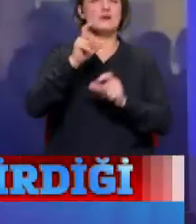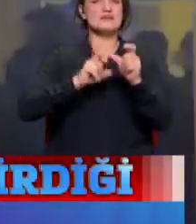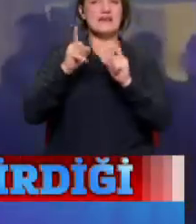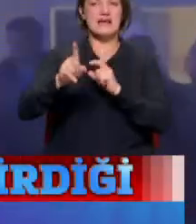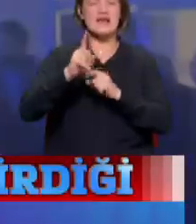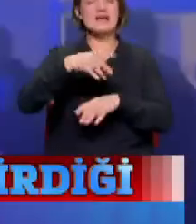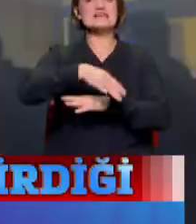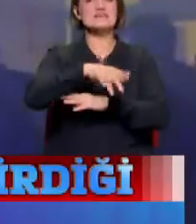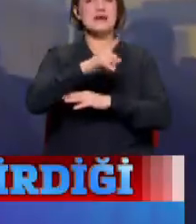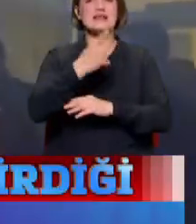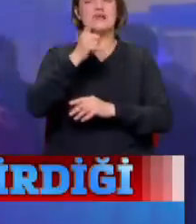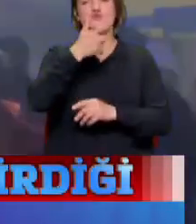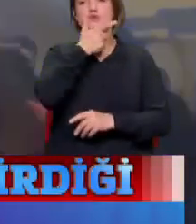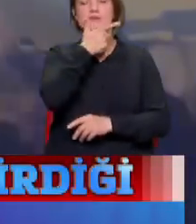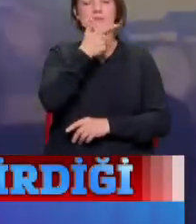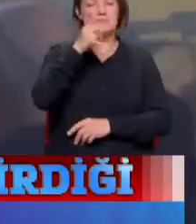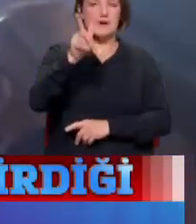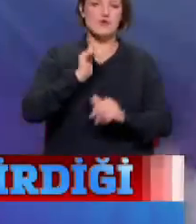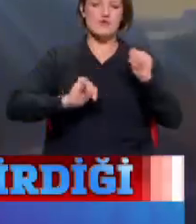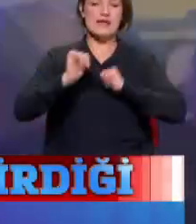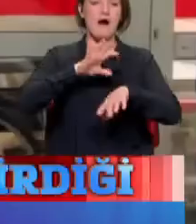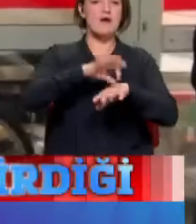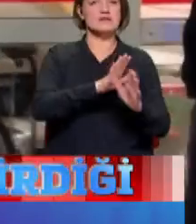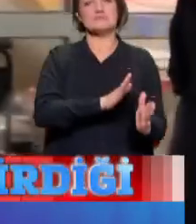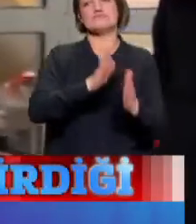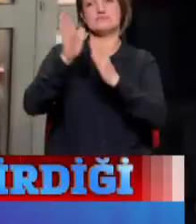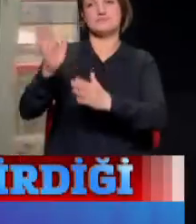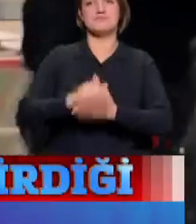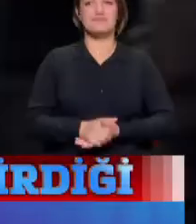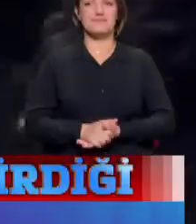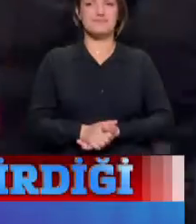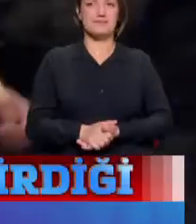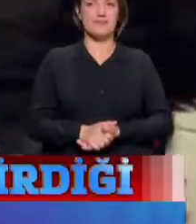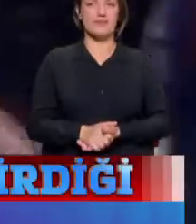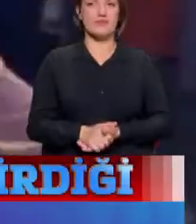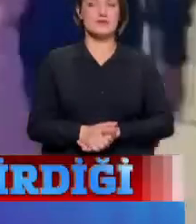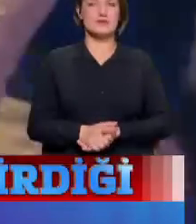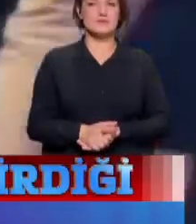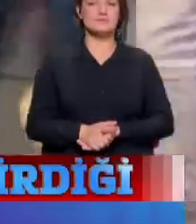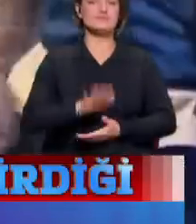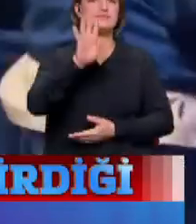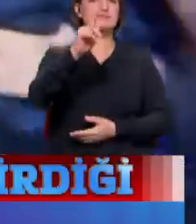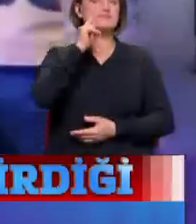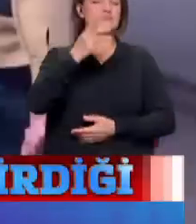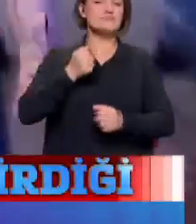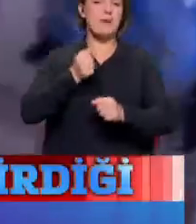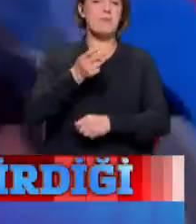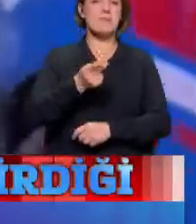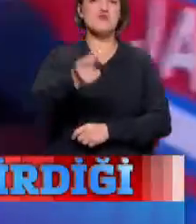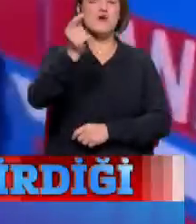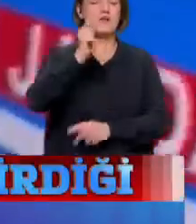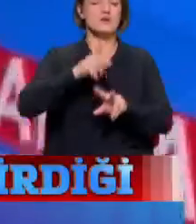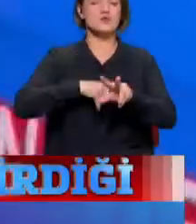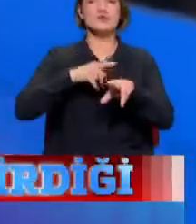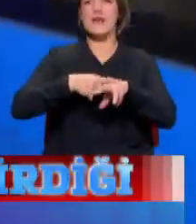Demirel Üniversitesi Tıp Fakültesi hastanesine sevk edildi 4 kişiye çarparak kaçan Yunus